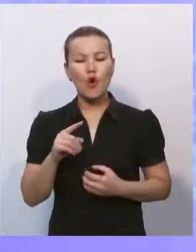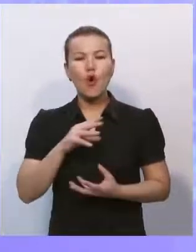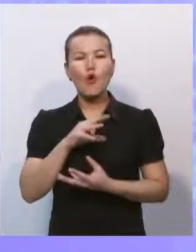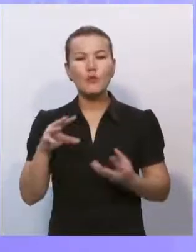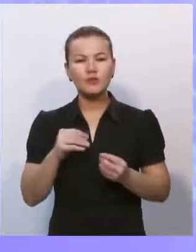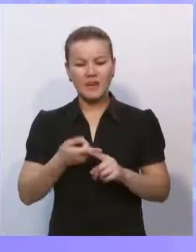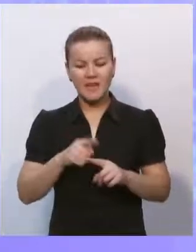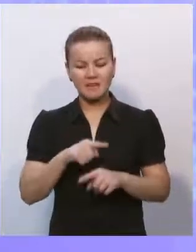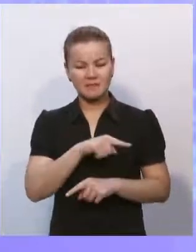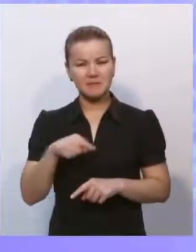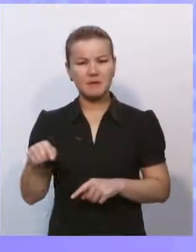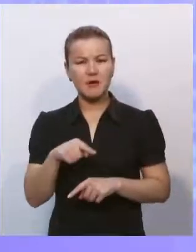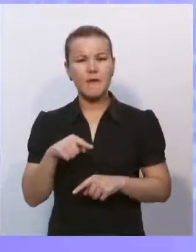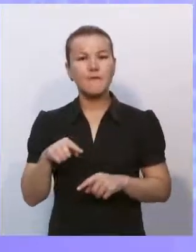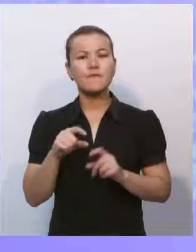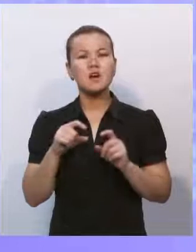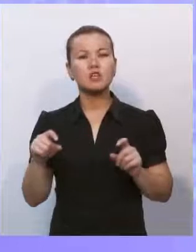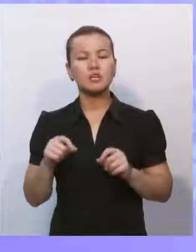этими выражениями